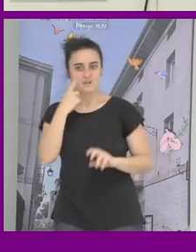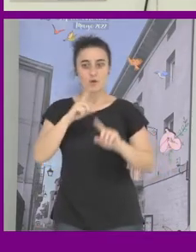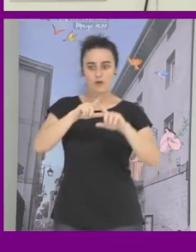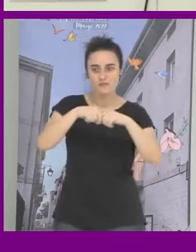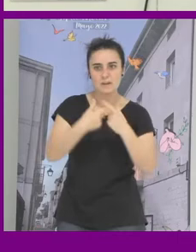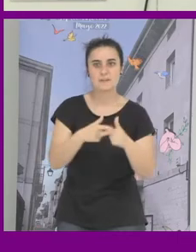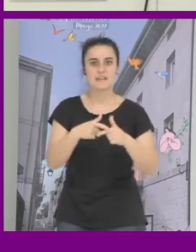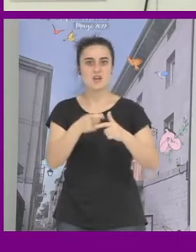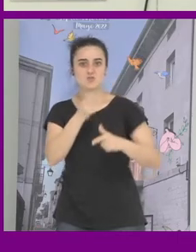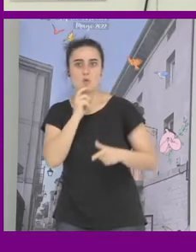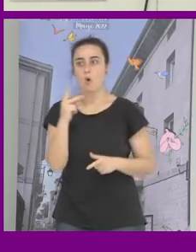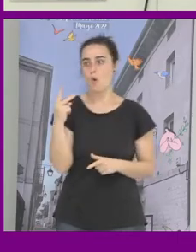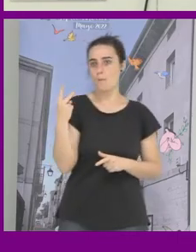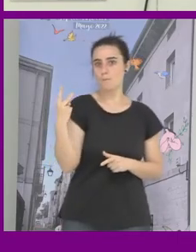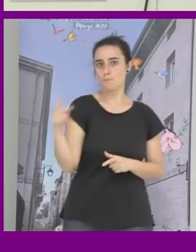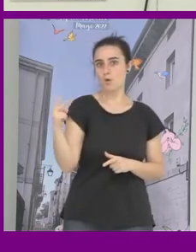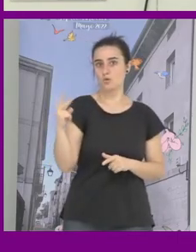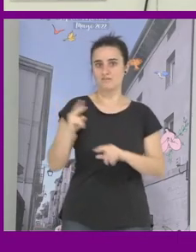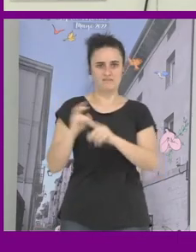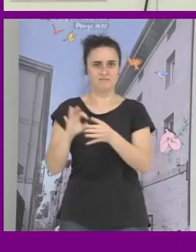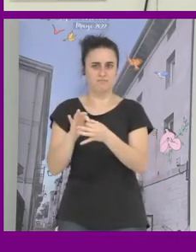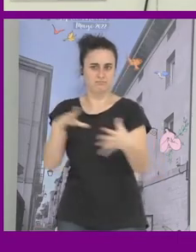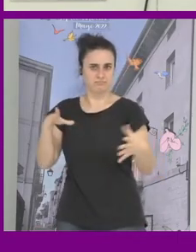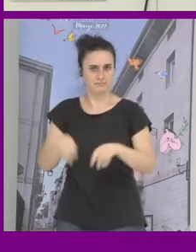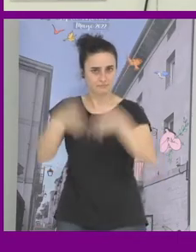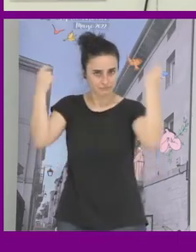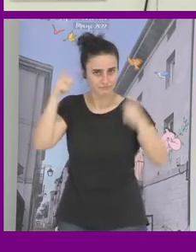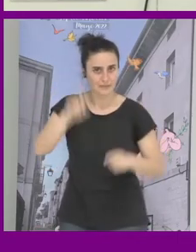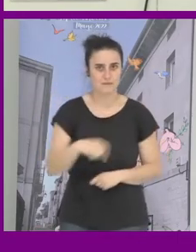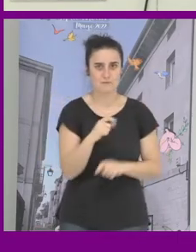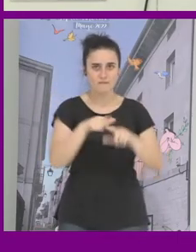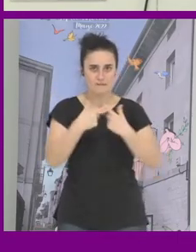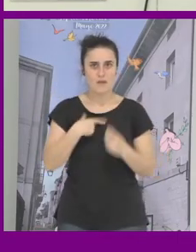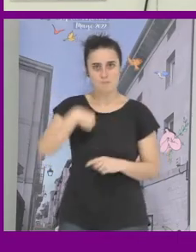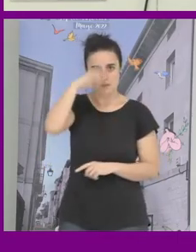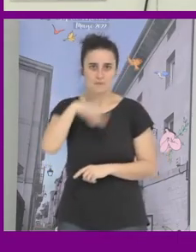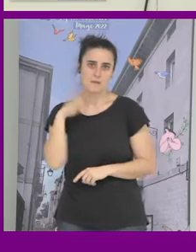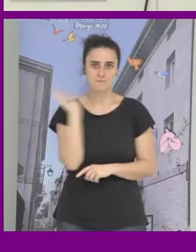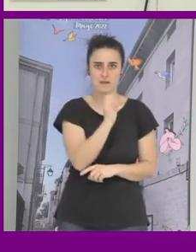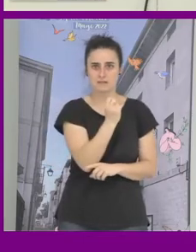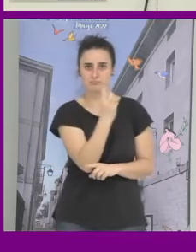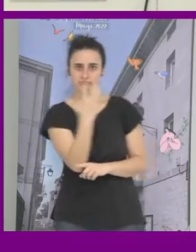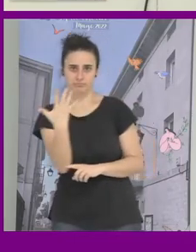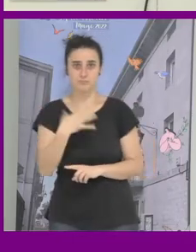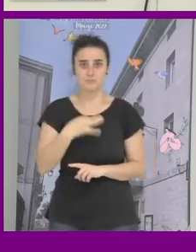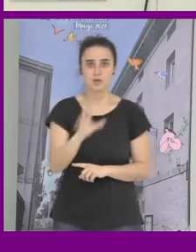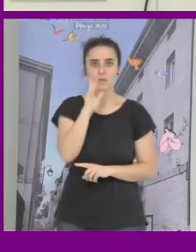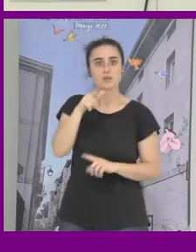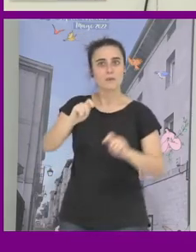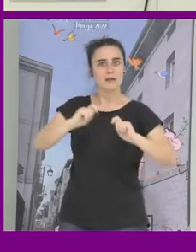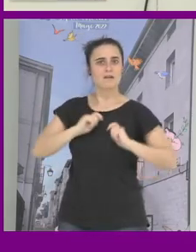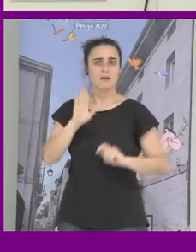bikote monogamotik askatzeko, eta iruditzen zait ba hori gainera amatasun boioetarako ba oso lasaigarria